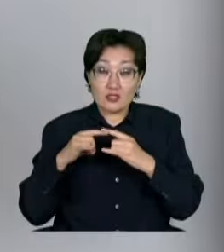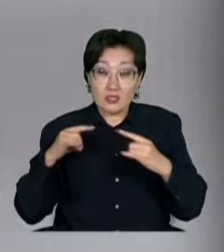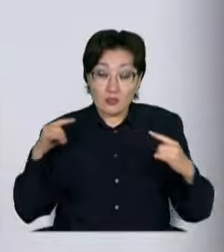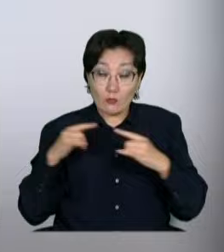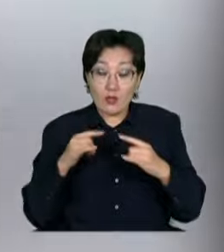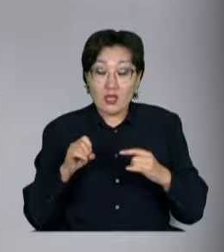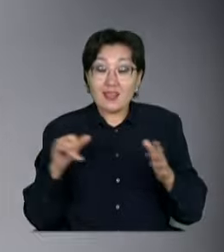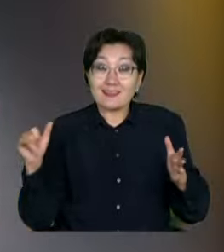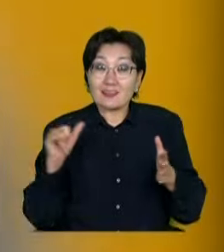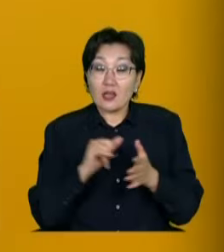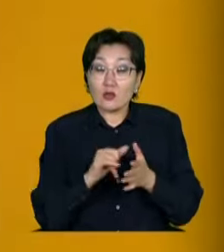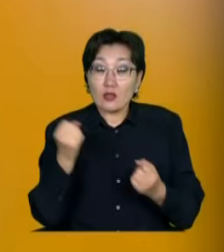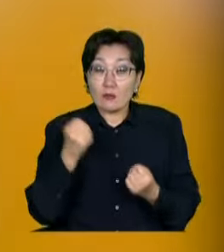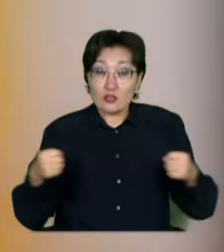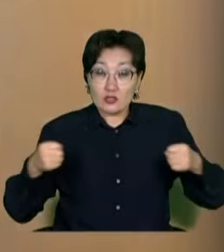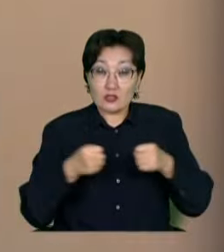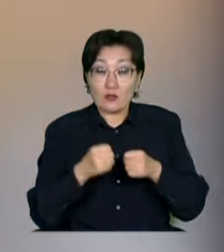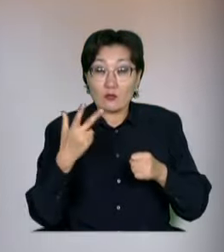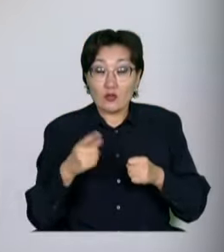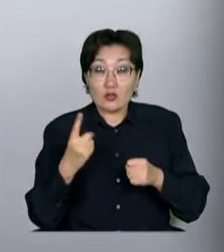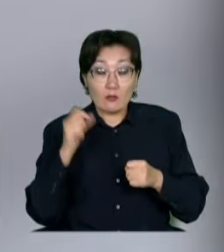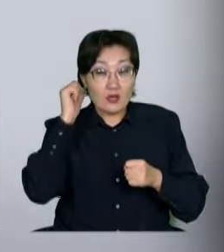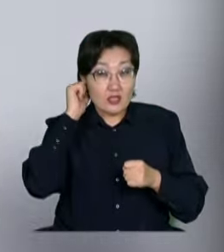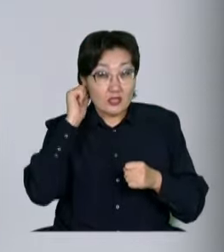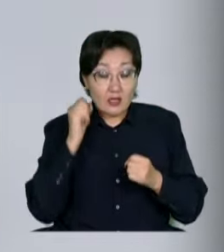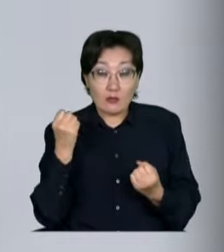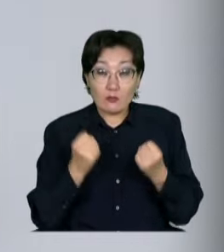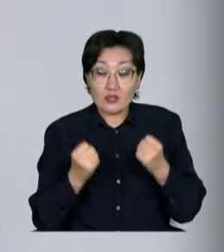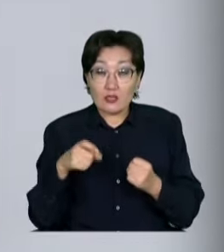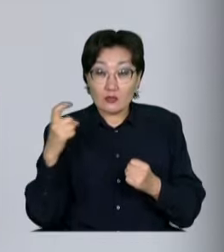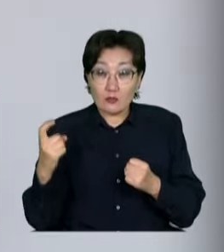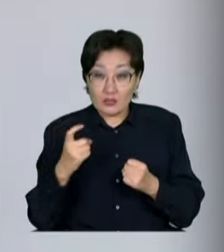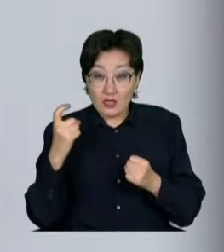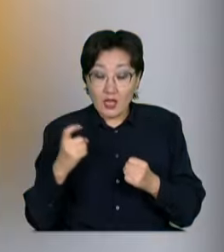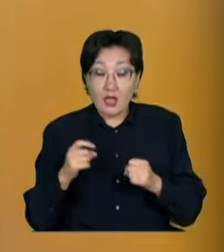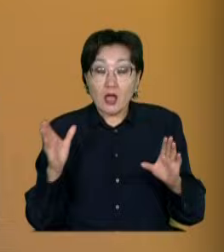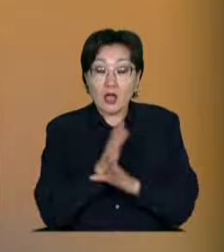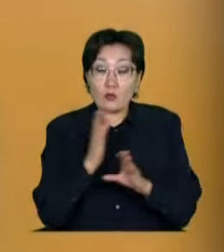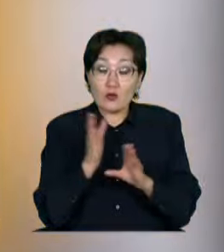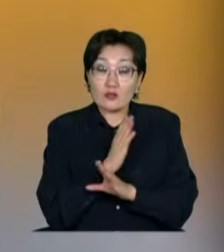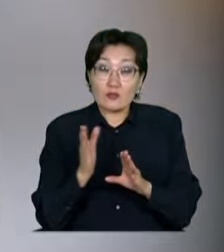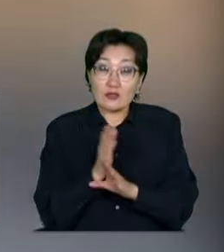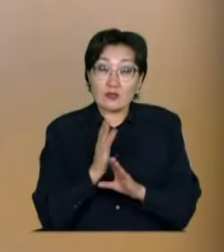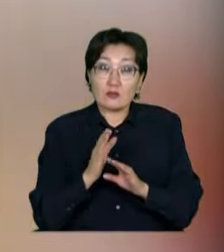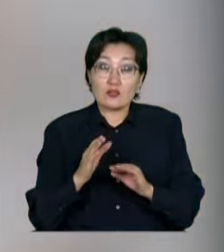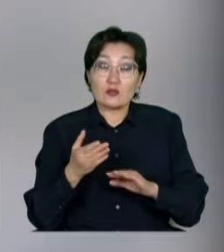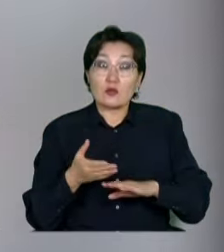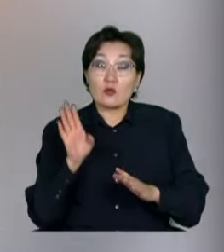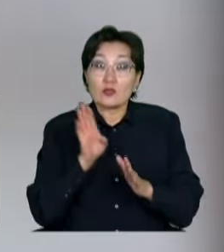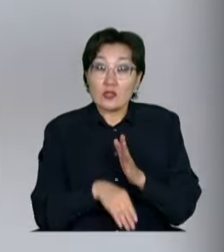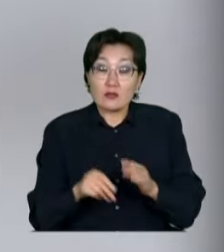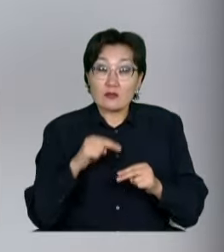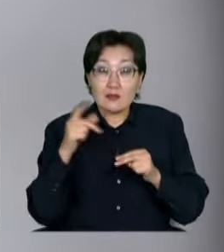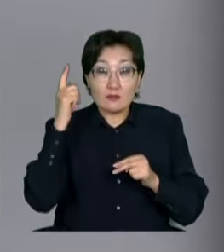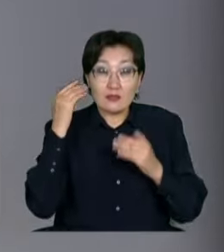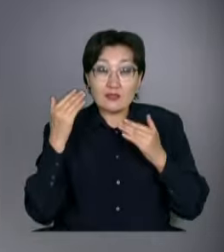Тойотаға барып соғылған. 31 жастағы жүк көлігінің иесі ауа райының қолайсыздығын ескермей, рөлге ие бола алмай қалған. Соқтығыс